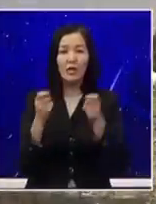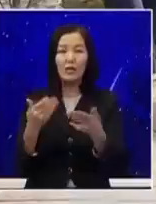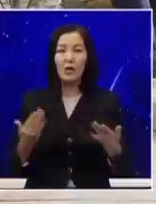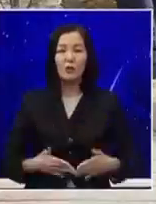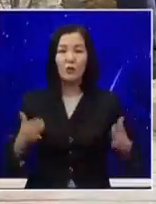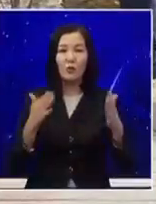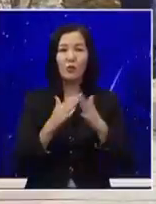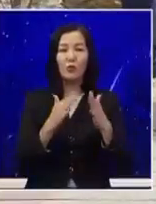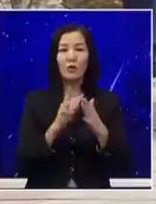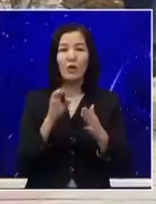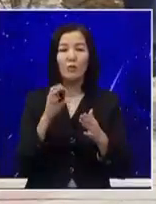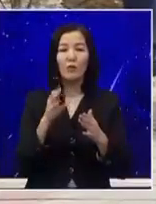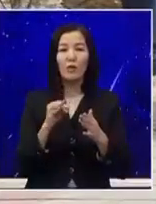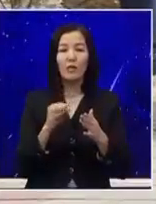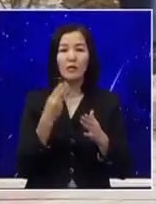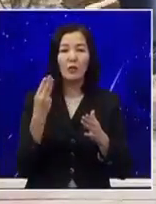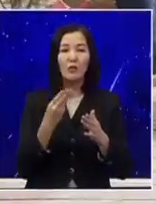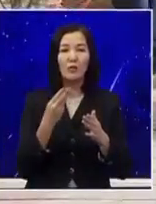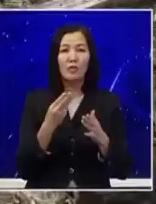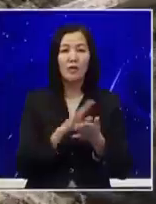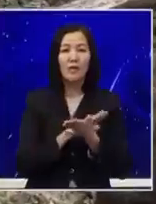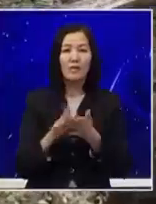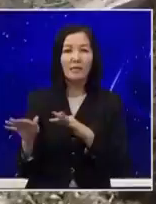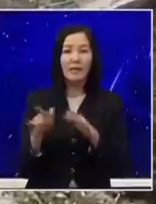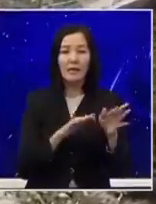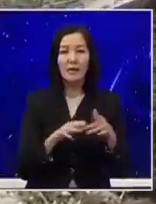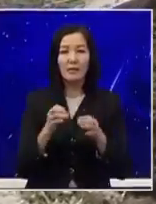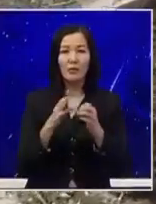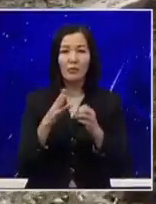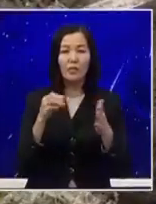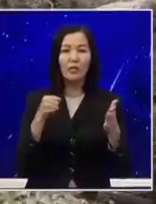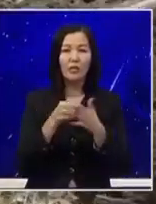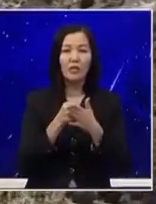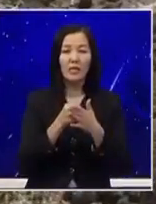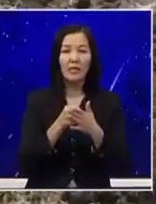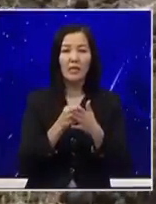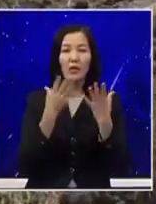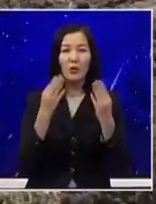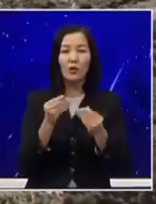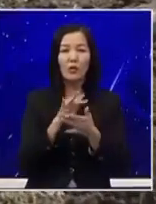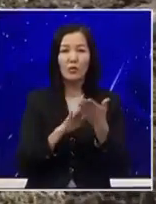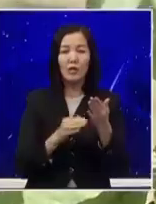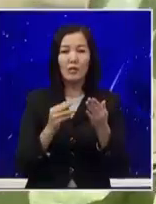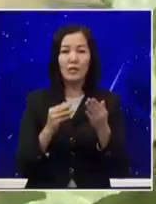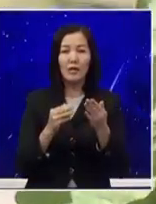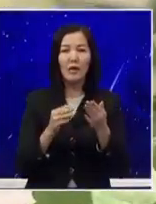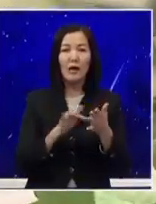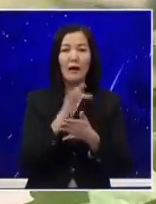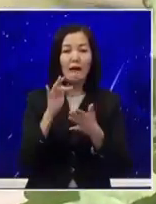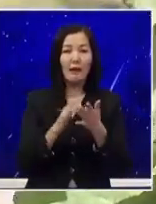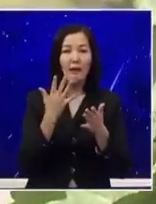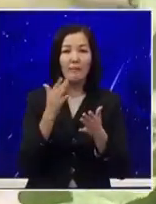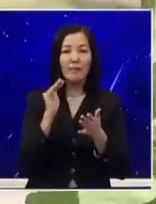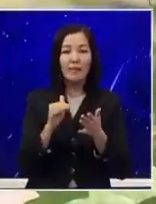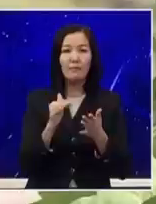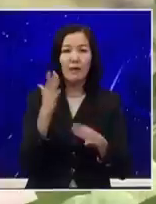коммуналды шаруашылық мекеме өкілдері бұл тазалық акциясы қазанның 15-не дейін жалғасатынын айтады. Осы уақыт аралығында қалаға 5000